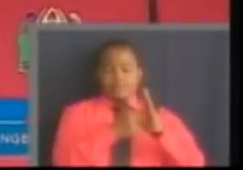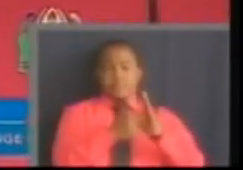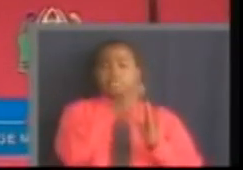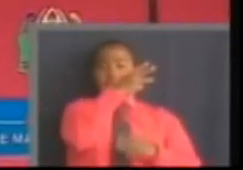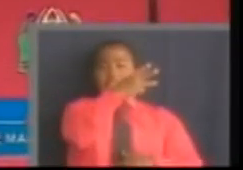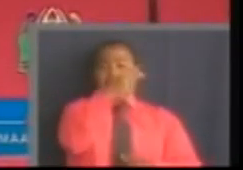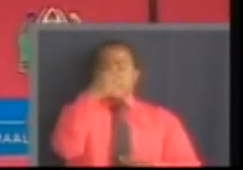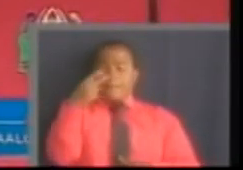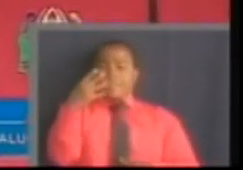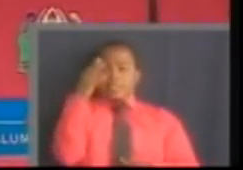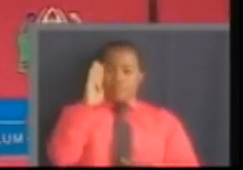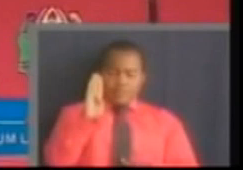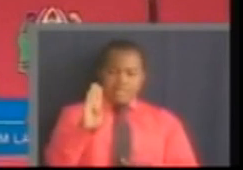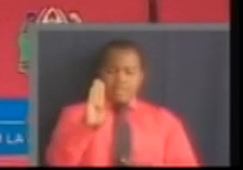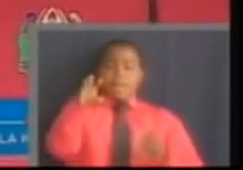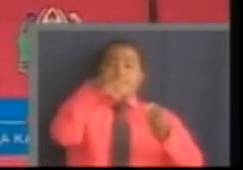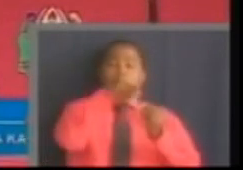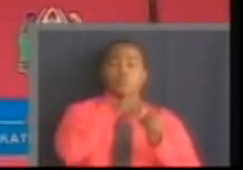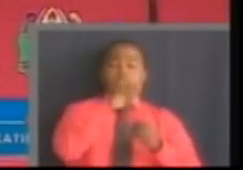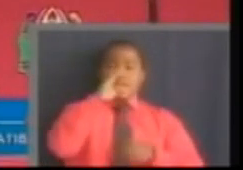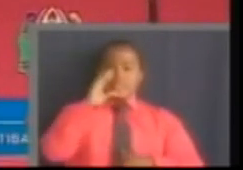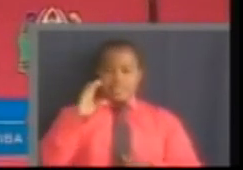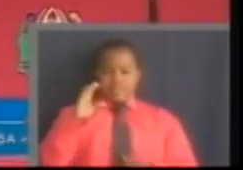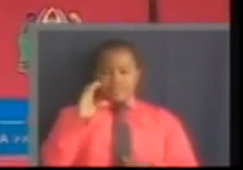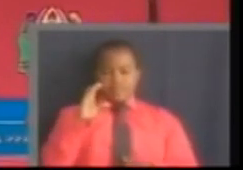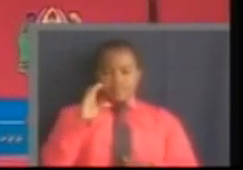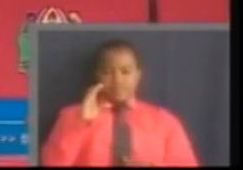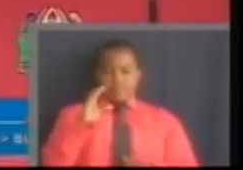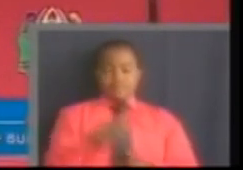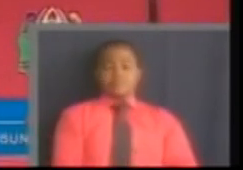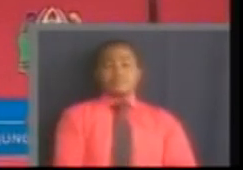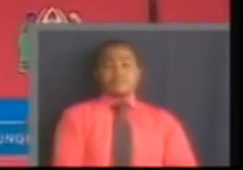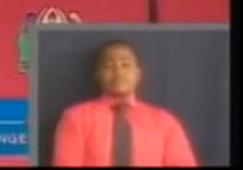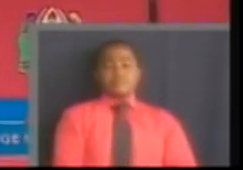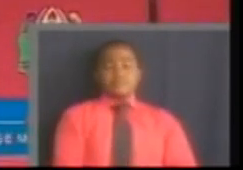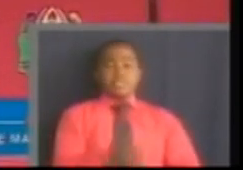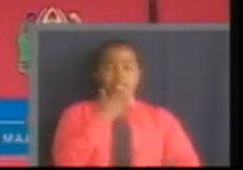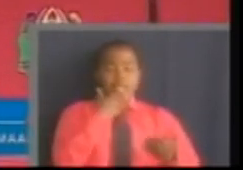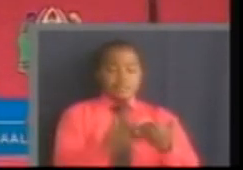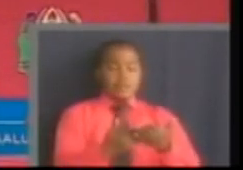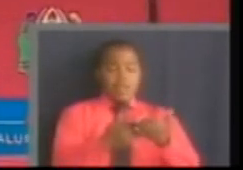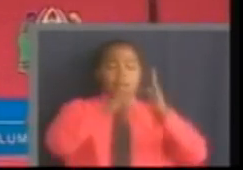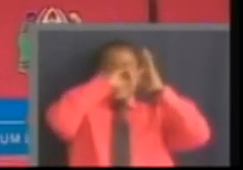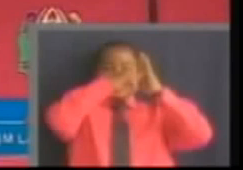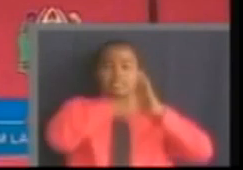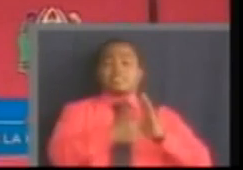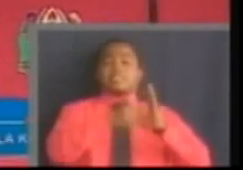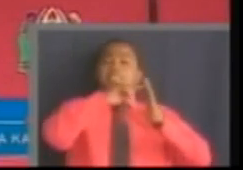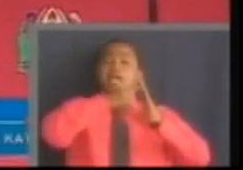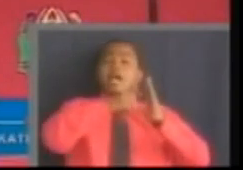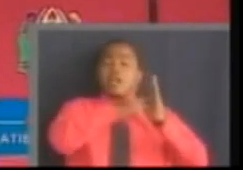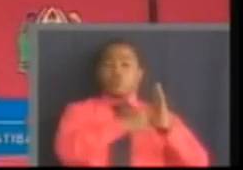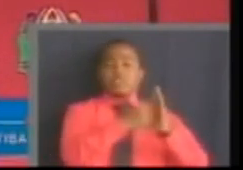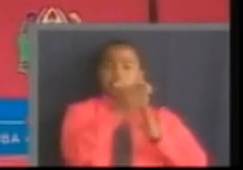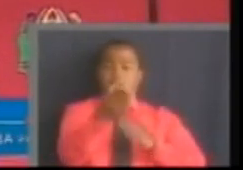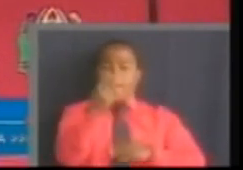32B na 32C, nikiomba kunukuu ile 32C inasema masharti ya kanuni ya 49 2